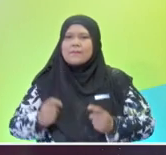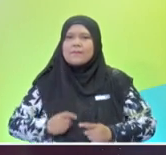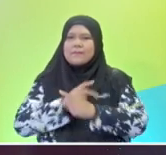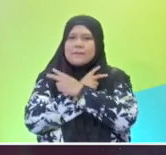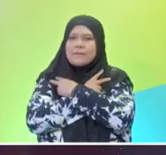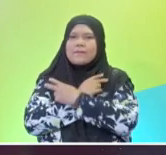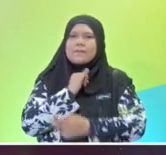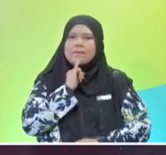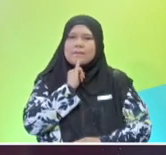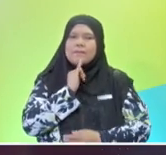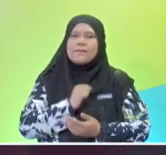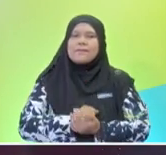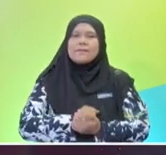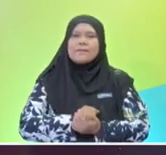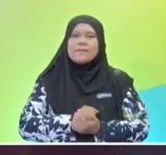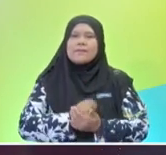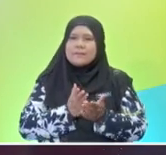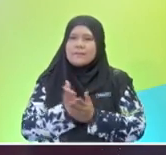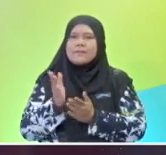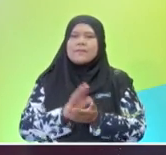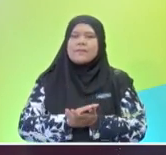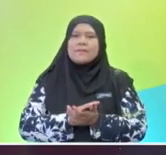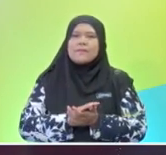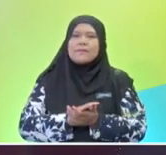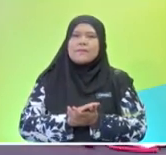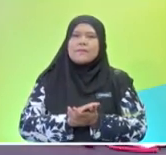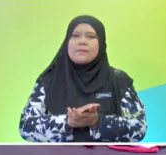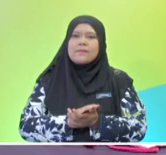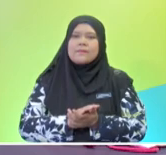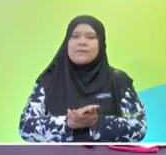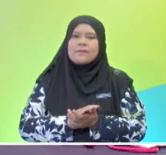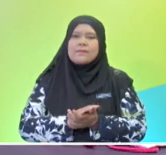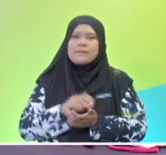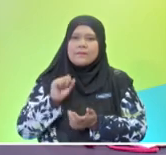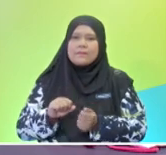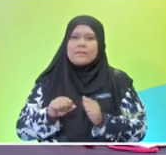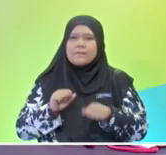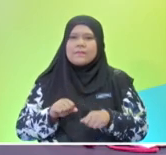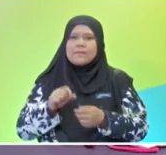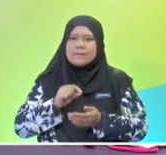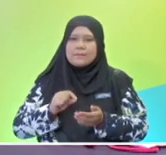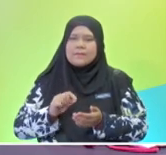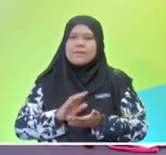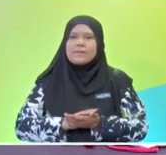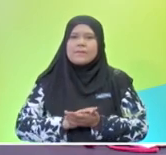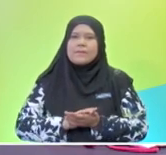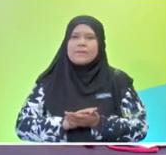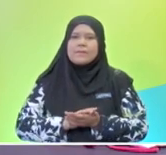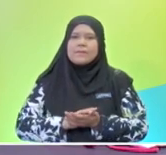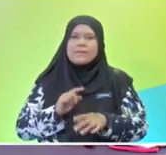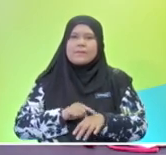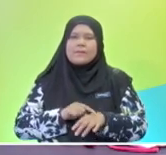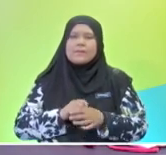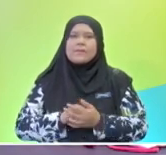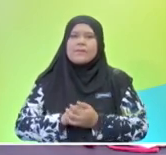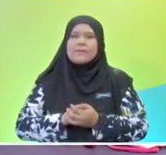Betul, boleh. Baik, seterusnya apa yang kita buat cikgu? Okey, dah hias. Kita boleh tulis lagi kot. Ya. Yeah, kita ada masa lagi. Kita boleh buat. Saya